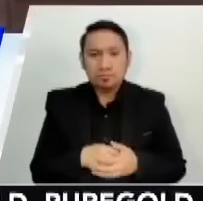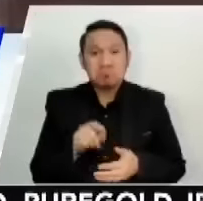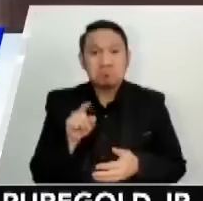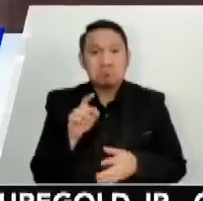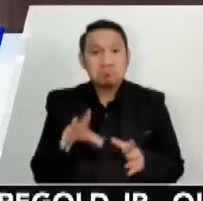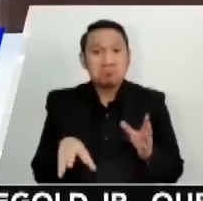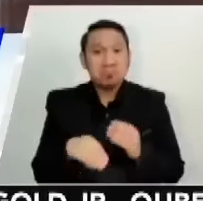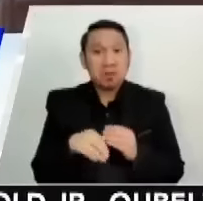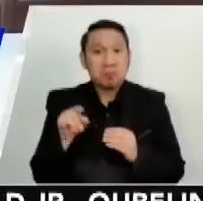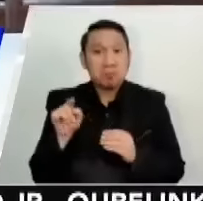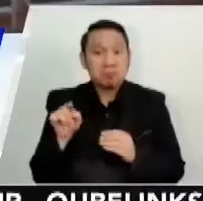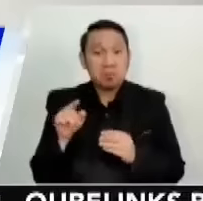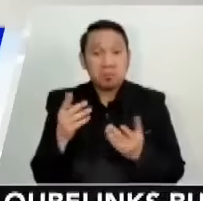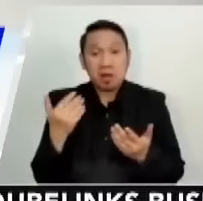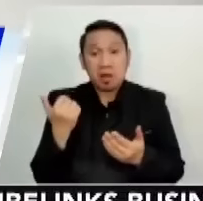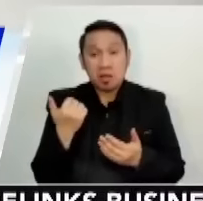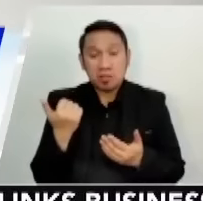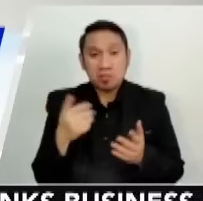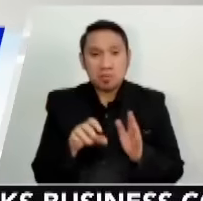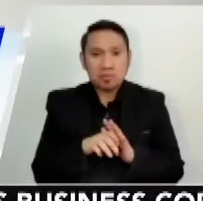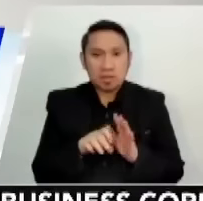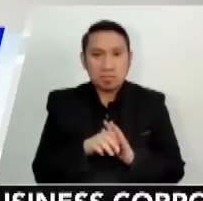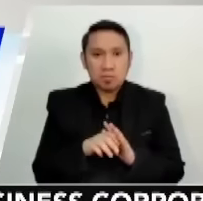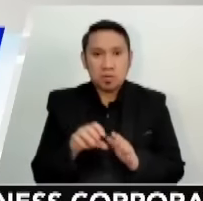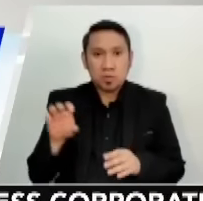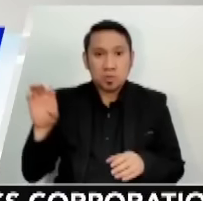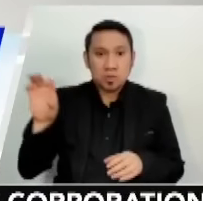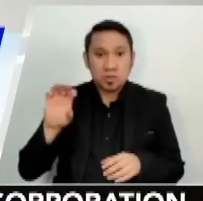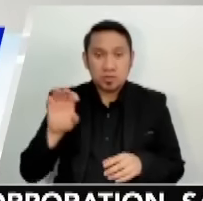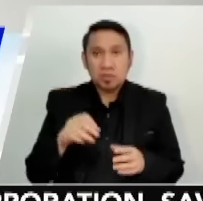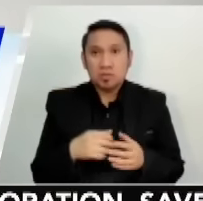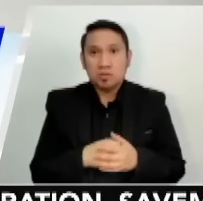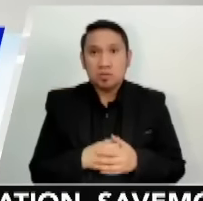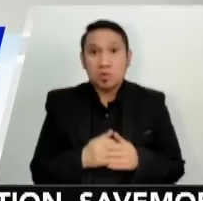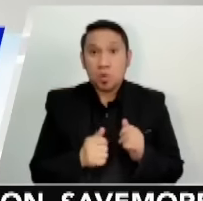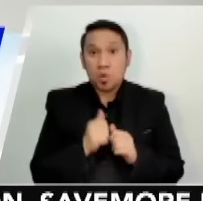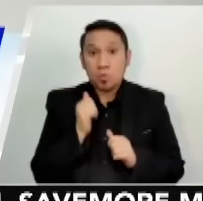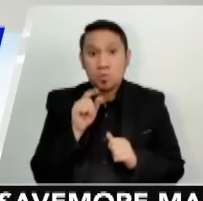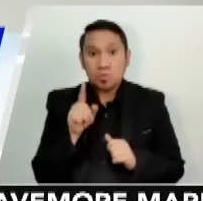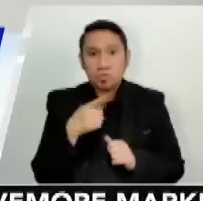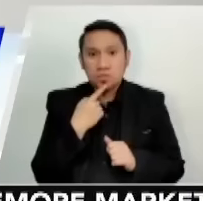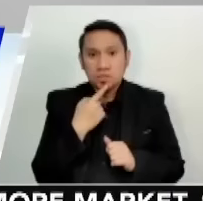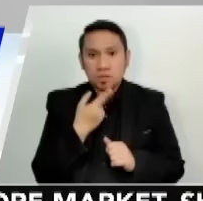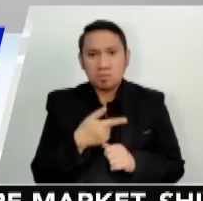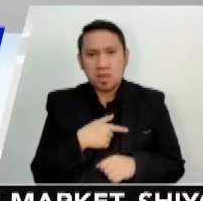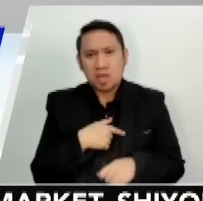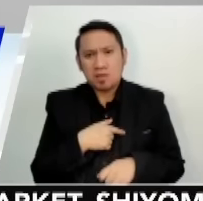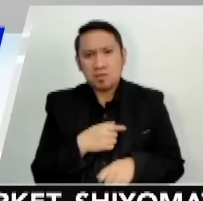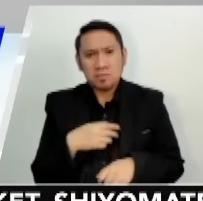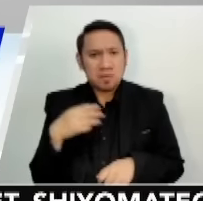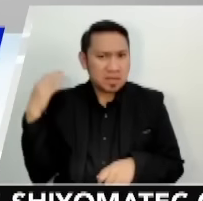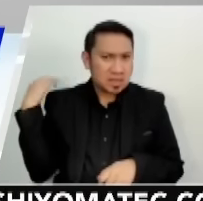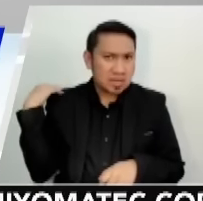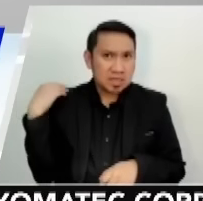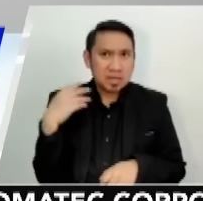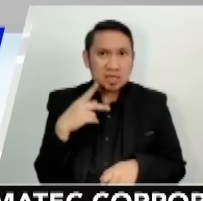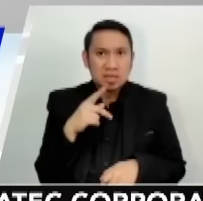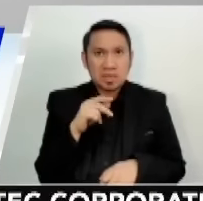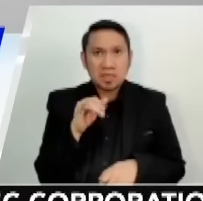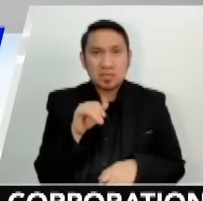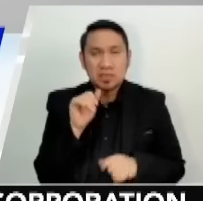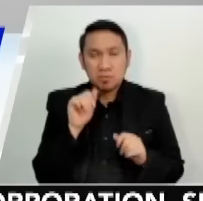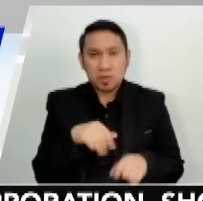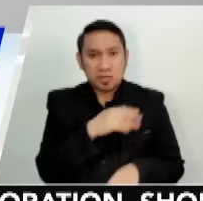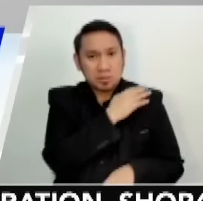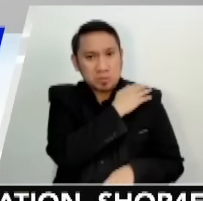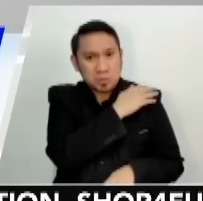MRT tulad ng ketchup modus. Isang muntik mabiktima ang sinabihang may ketchup sa kanyang likuran at maaari niya itong linisin sa comfort